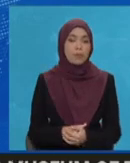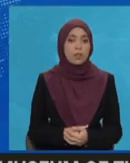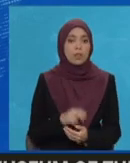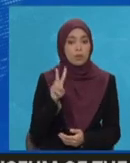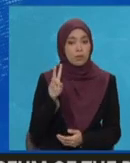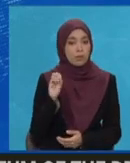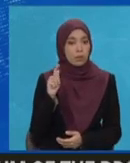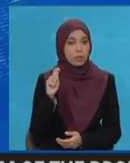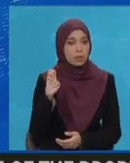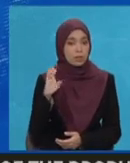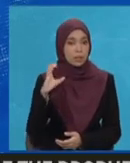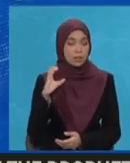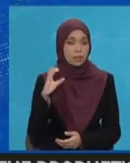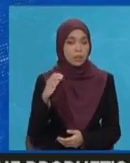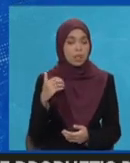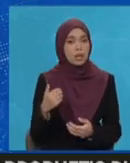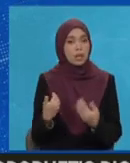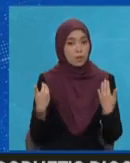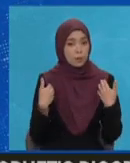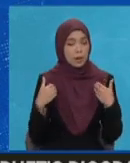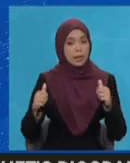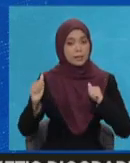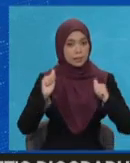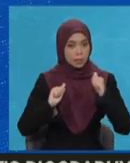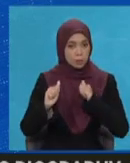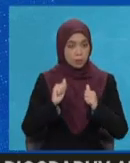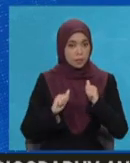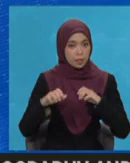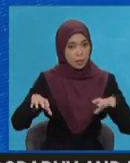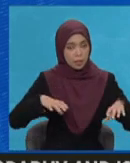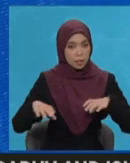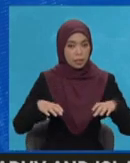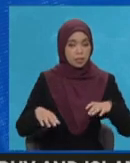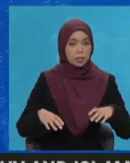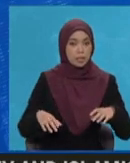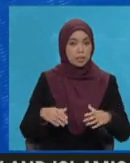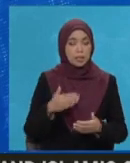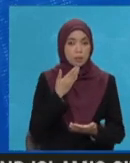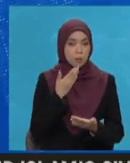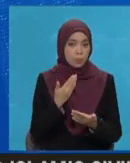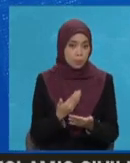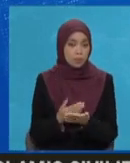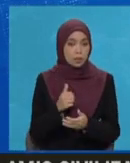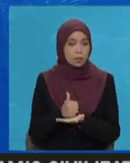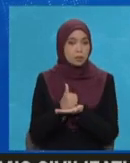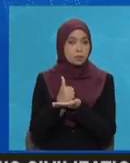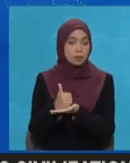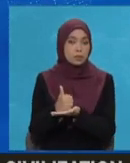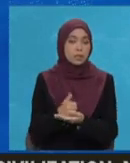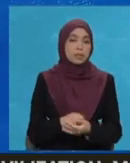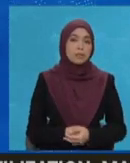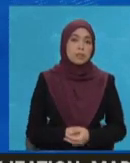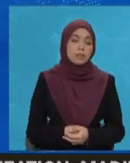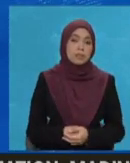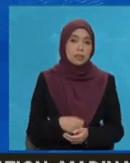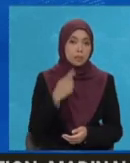tidak ketinggalan membuat activity berkebalikan sepanjang bulan Ramadhan ini petang tadi pusat frontal simia